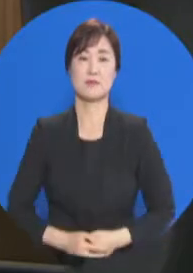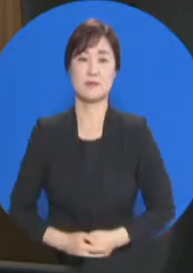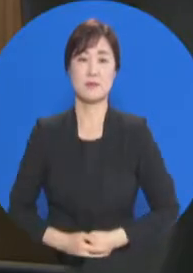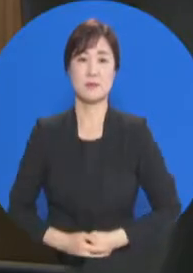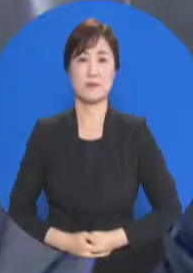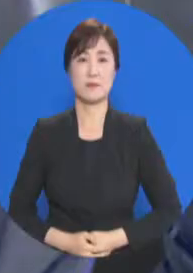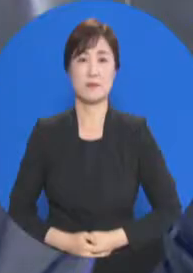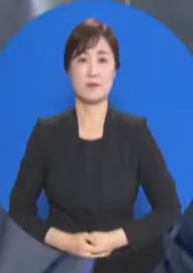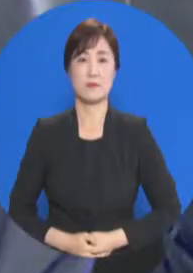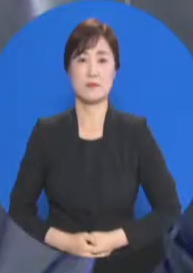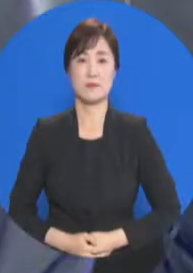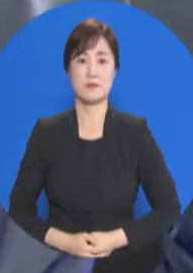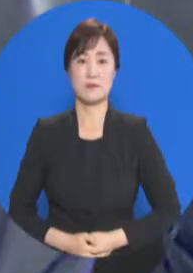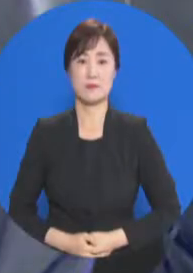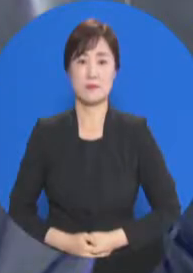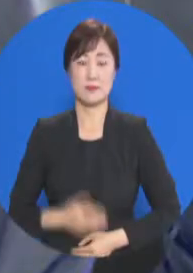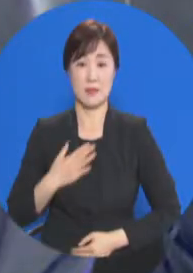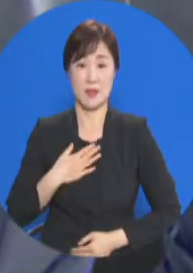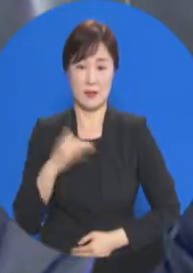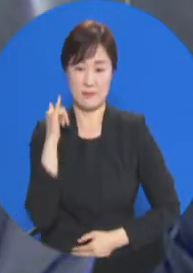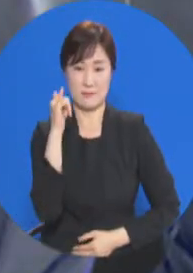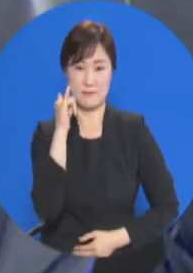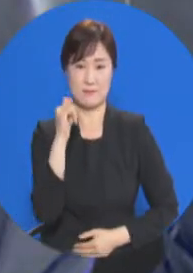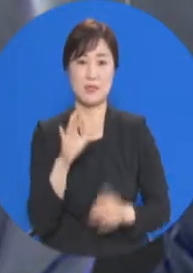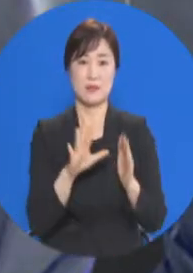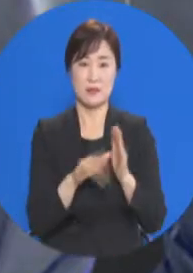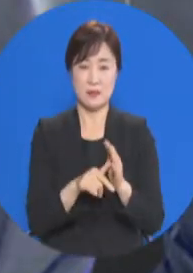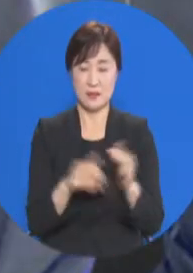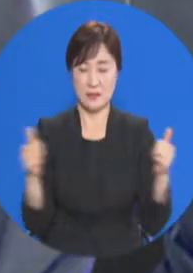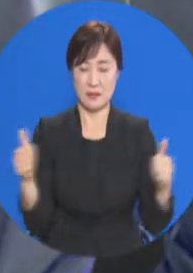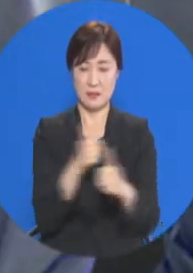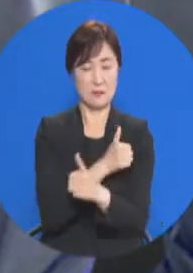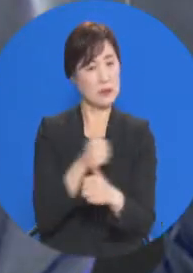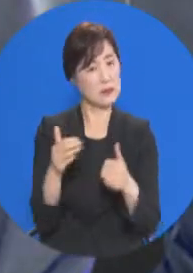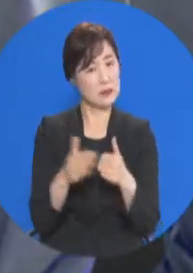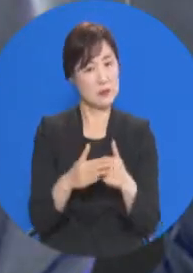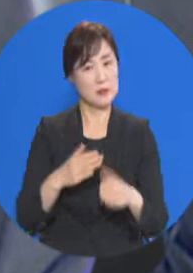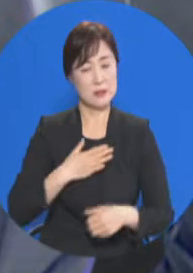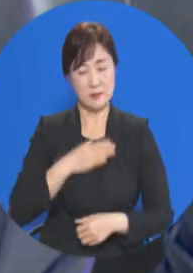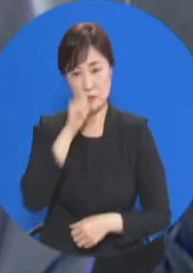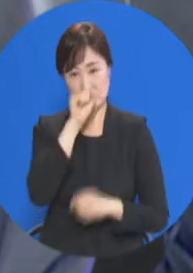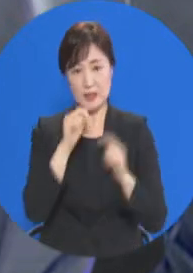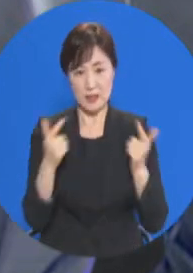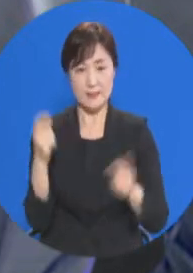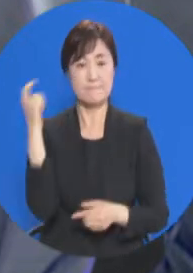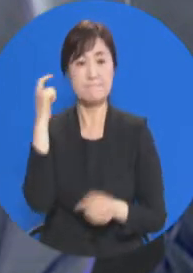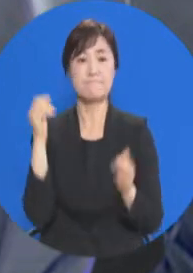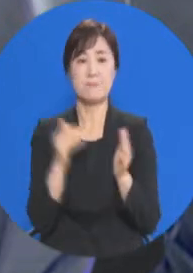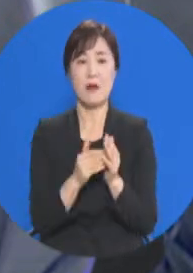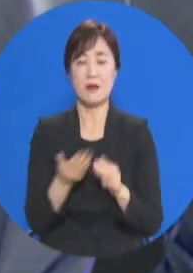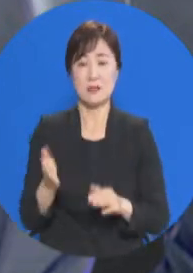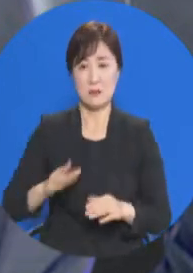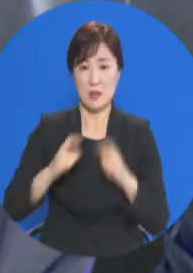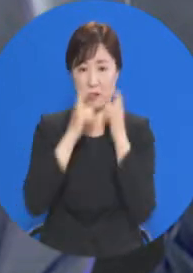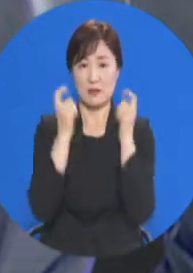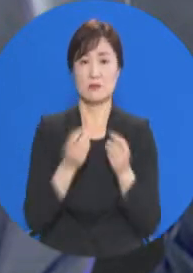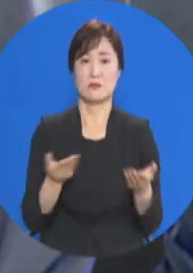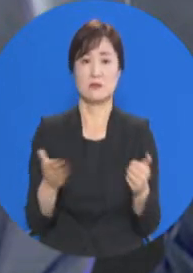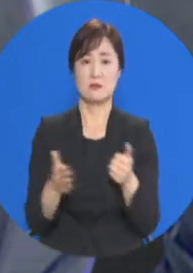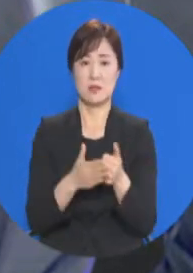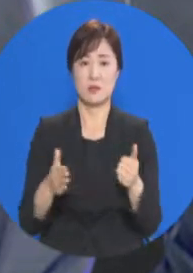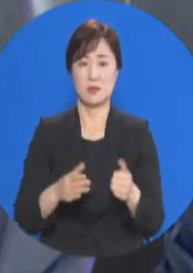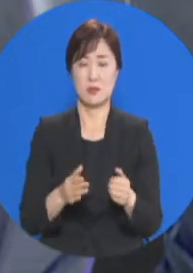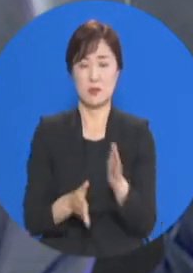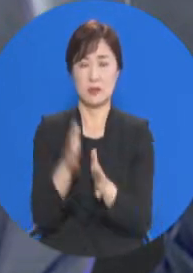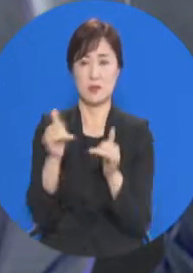입장입니다. 민원실이랑 통화했을 때 이번에 뭐 인사 발령이고 뭐 그것 때문에 심정이 뭐 안 좋고 뭐 그러더라고요. 아무리 자기 개인적인 일이 안 좋다고 해도